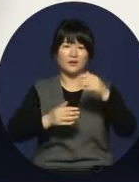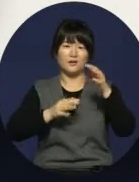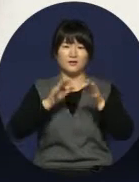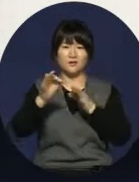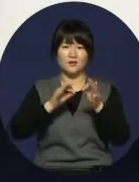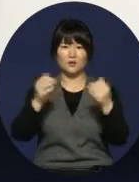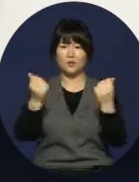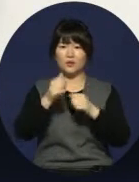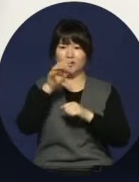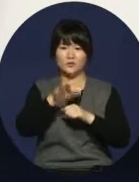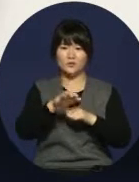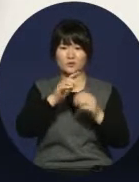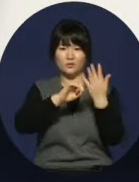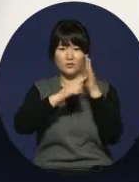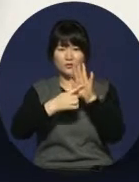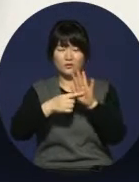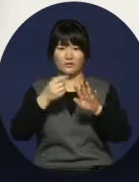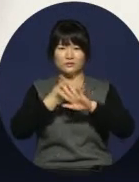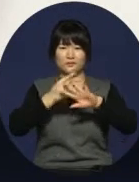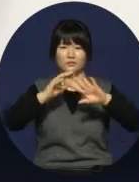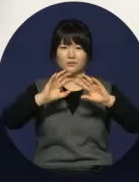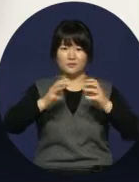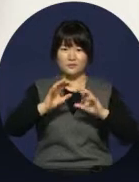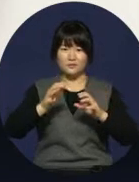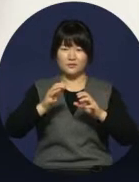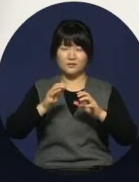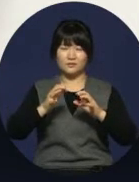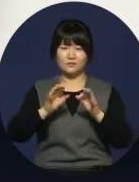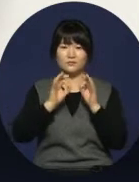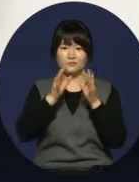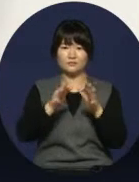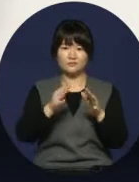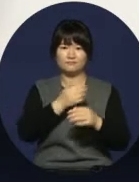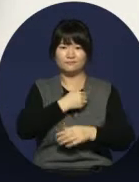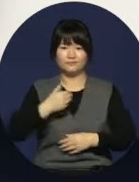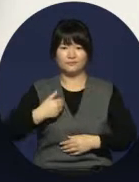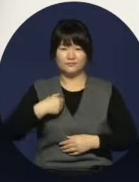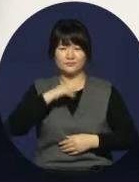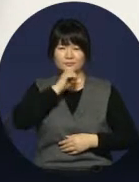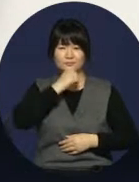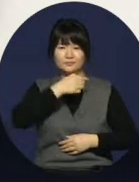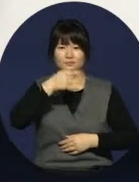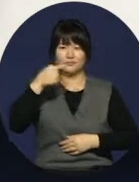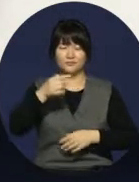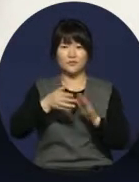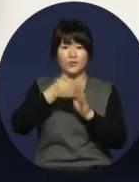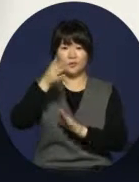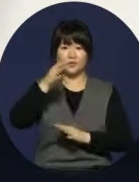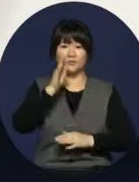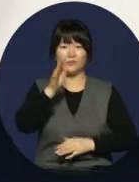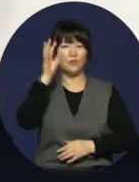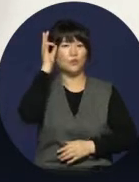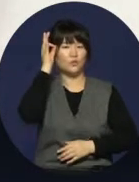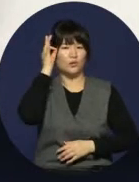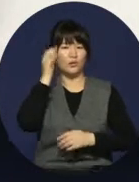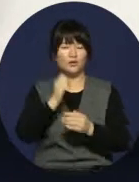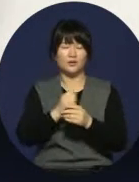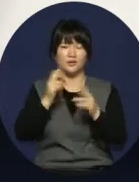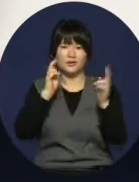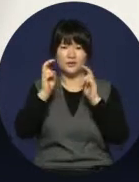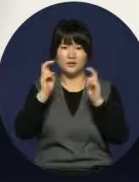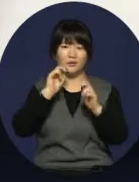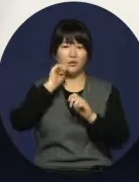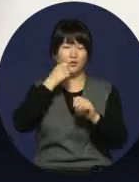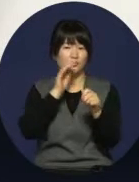대한상공회의소에서 발표한 외국 투자기업 체감 만족도 1위 도시 바로 포항이었습니다. 우리 시는 기업 애로